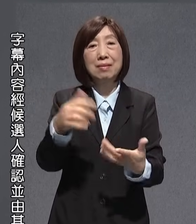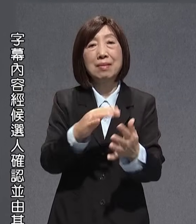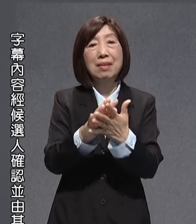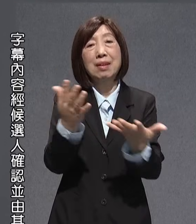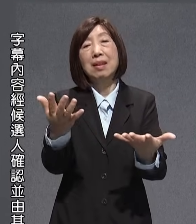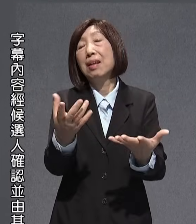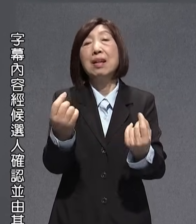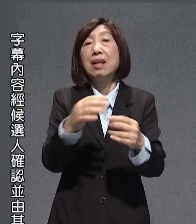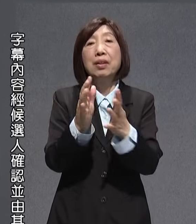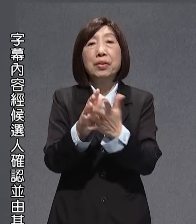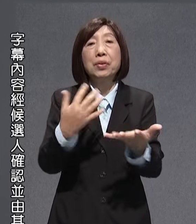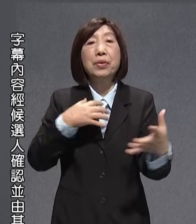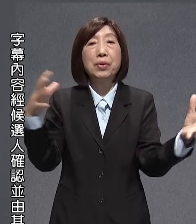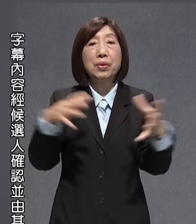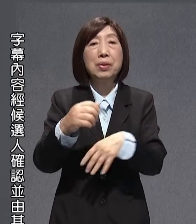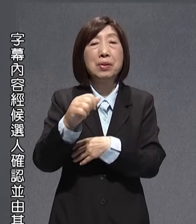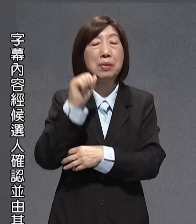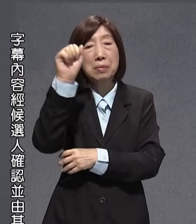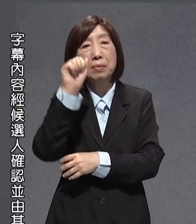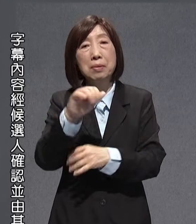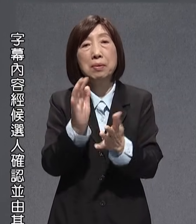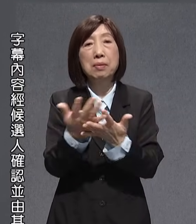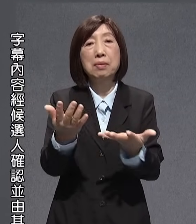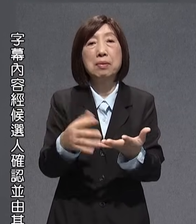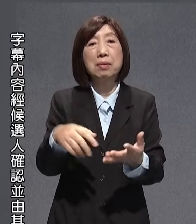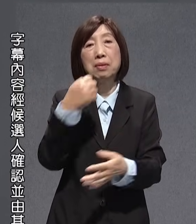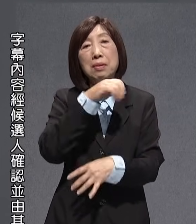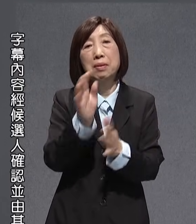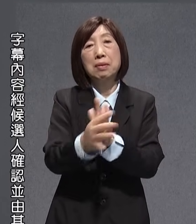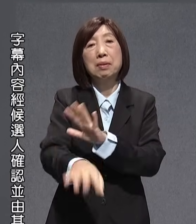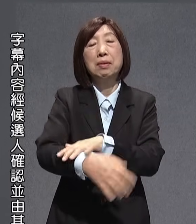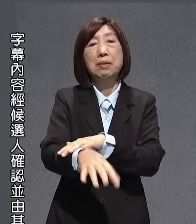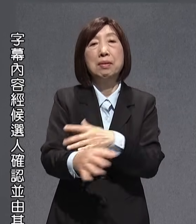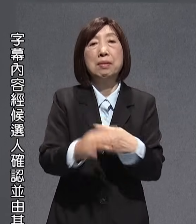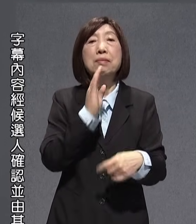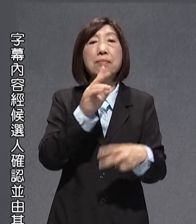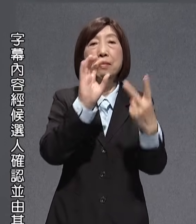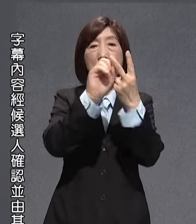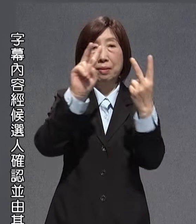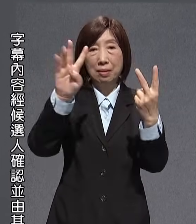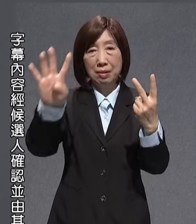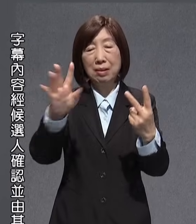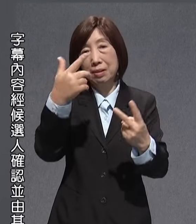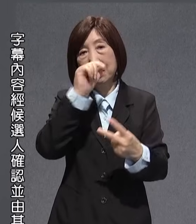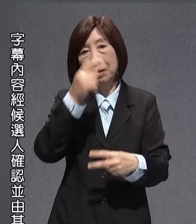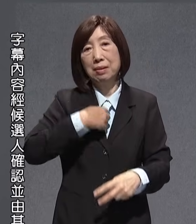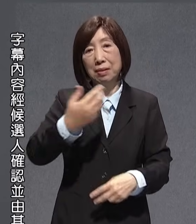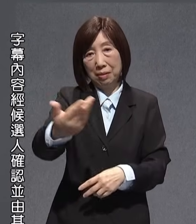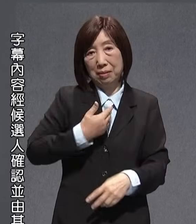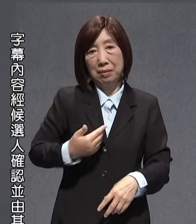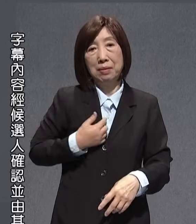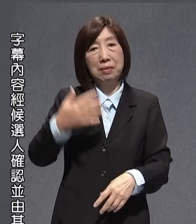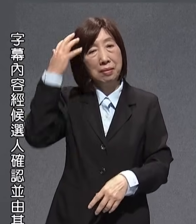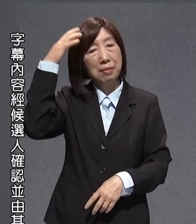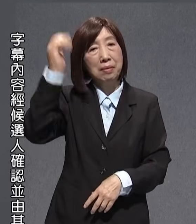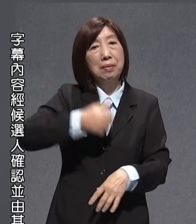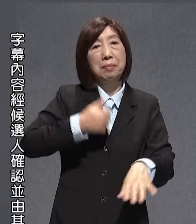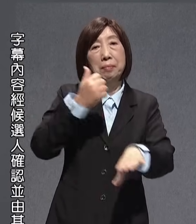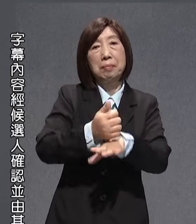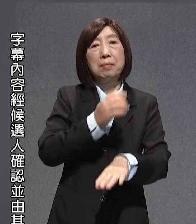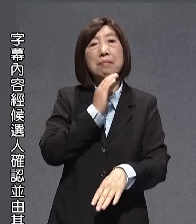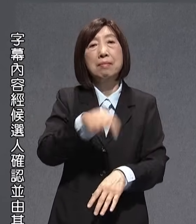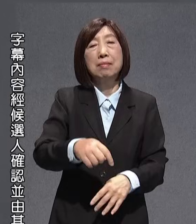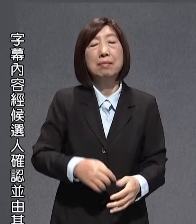哄，你知道吗？跟着一起大傻逼，掏空台湾。所以2024年还是让柯文哲来做。